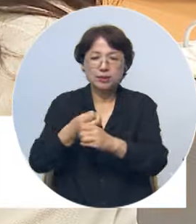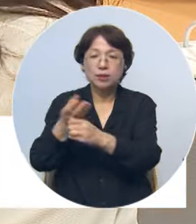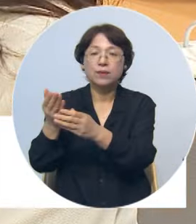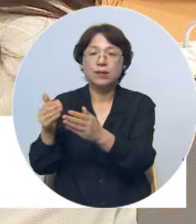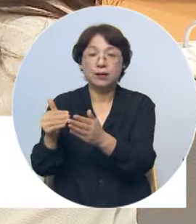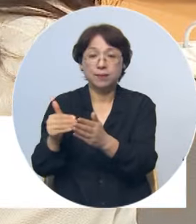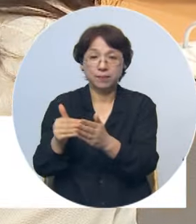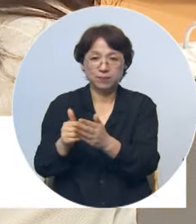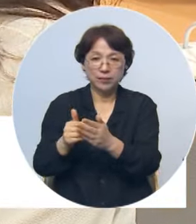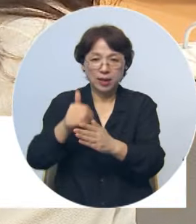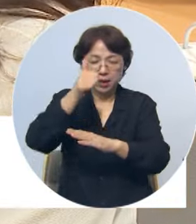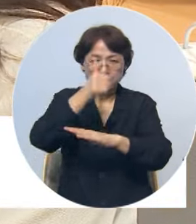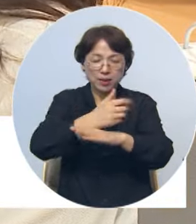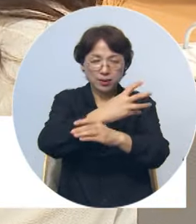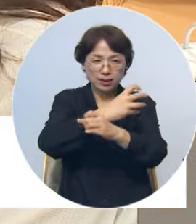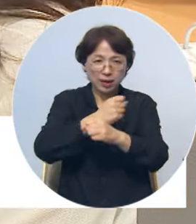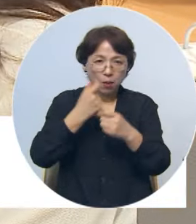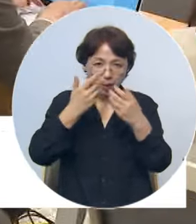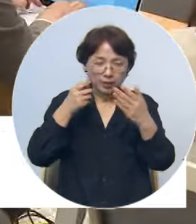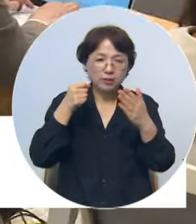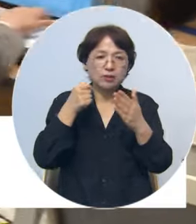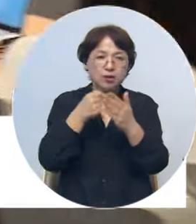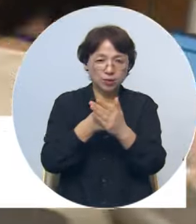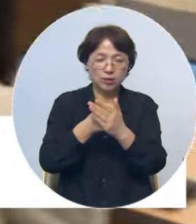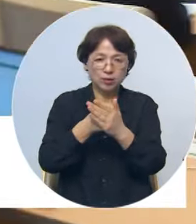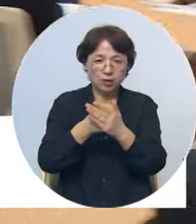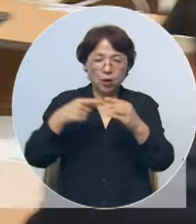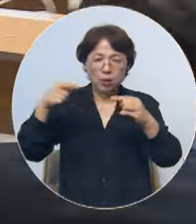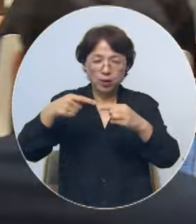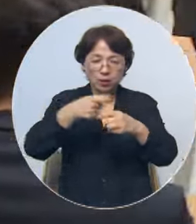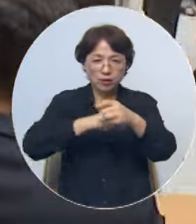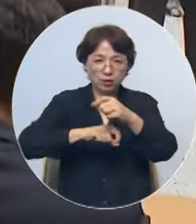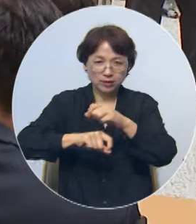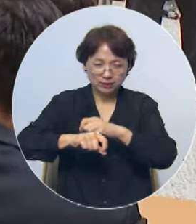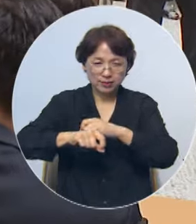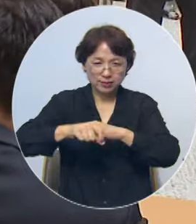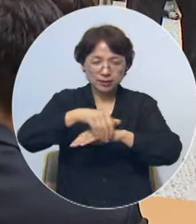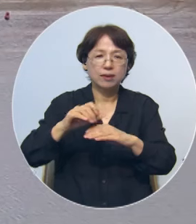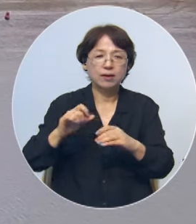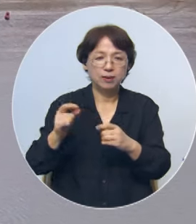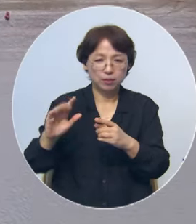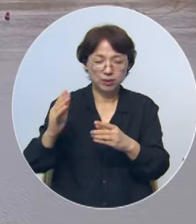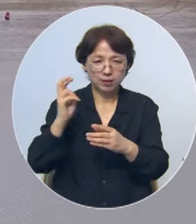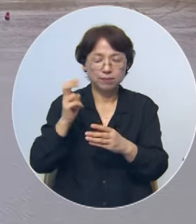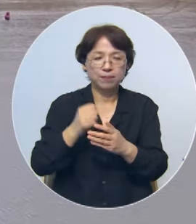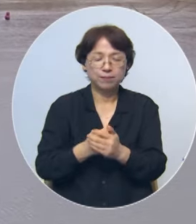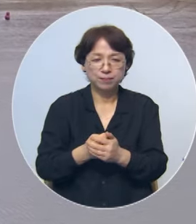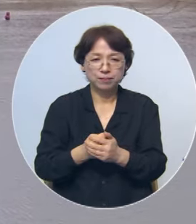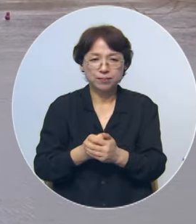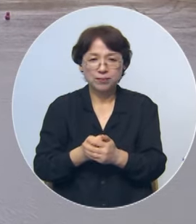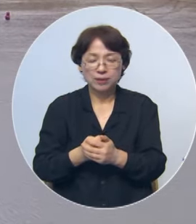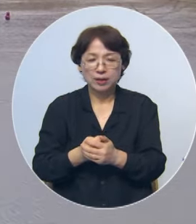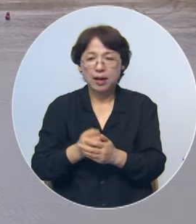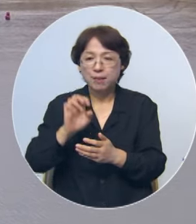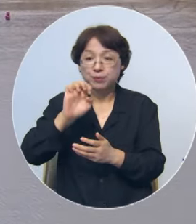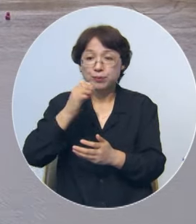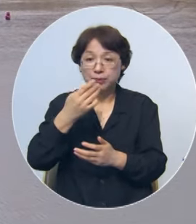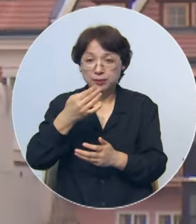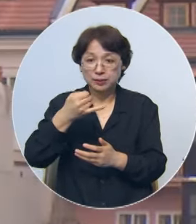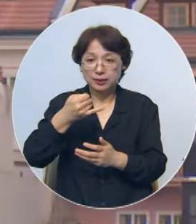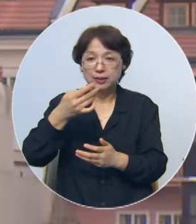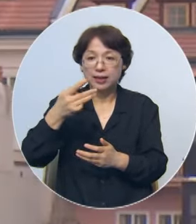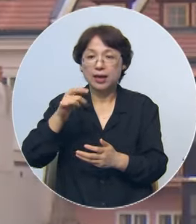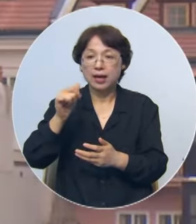전달하고 최종 계약이 확정되도록 세일즈 외교를 적극 전개할 계획입니다. 수도 프라하에 도착해